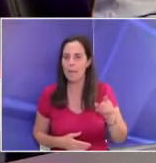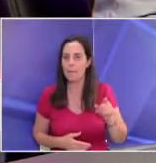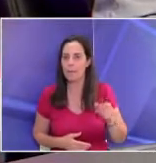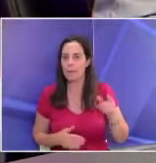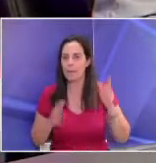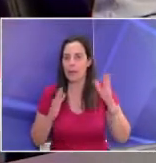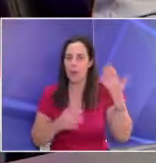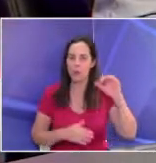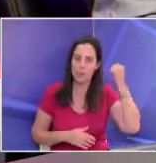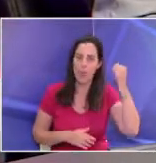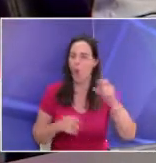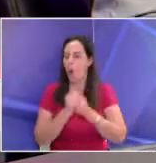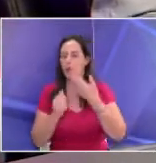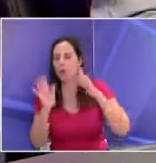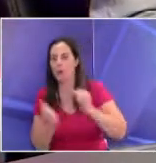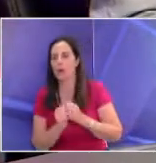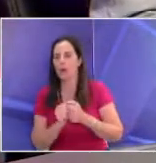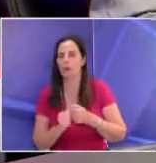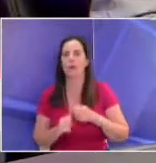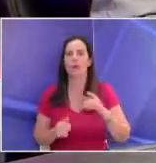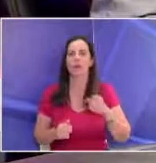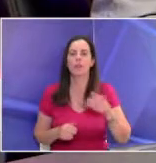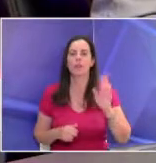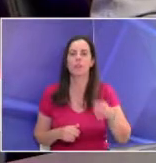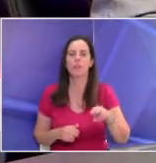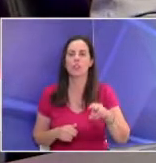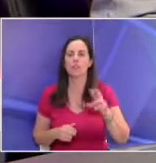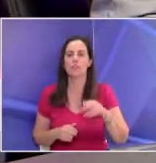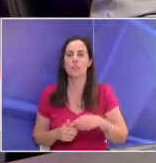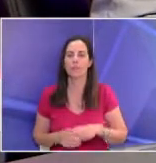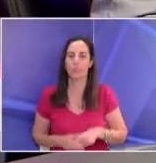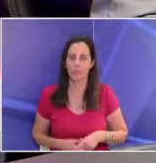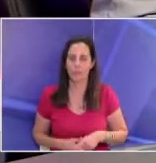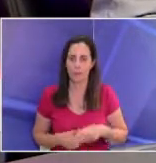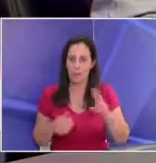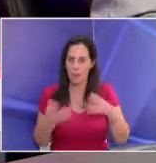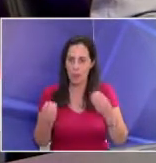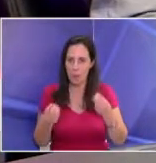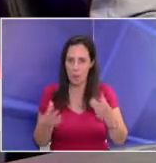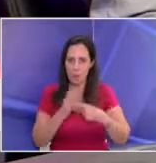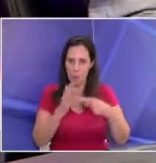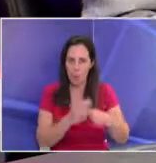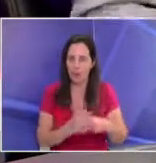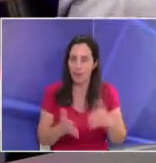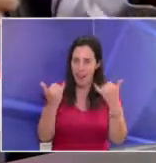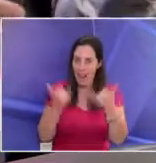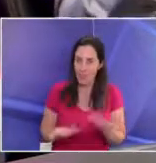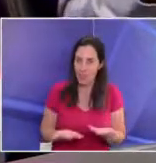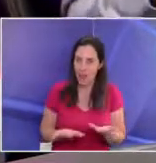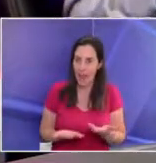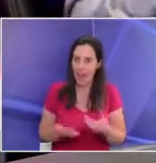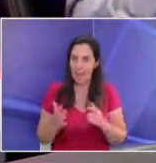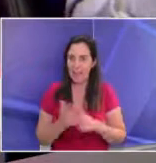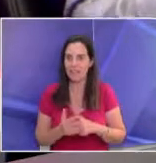בעשור מסוים היו ציונים מדי, יהודים מדי, דתיים מדי וכו'. יש על זה המון המון המון המון, יש לי המון המון דוגמאות. רגע, אבל עכשיו... ומנגנון